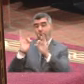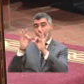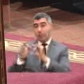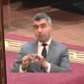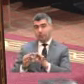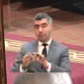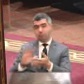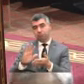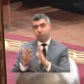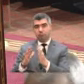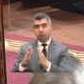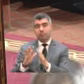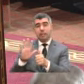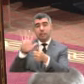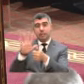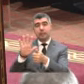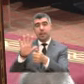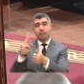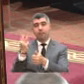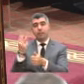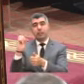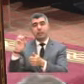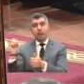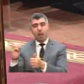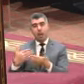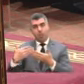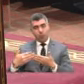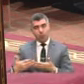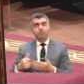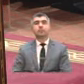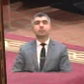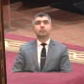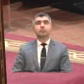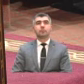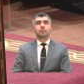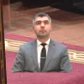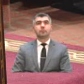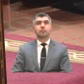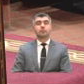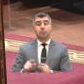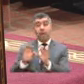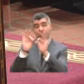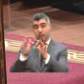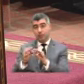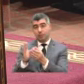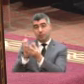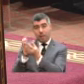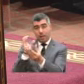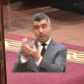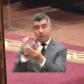الحافلات يوصل تقريبا ل 6300 حافلة اليوم، وهذا عدد الحافلات